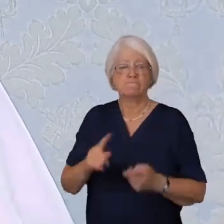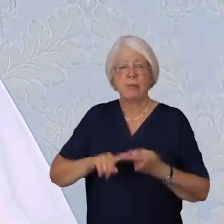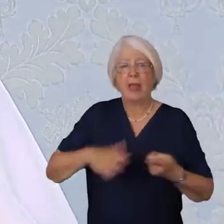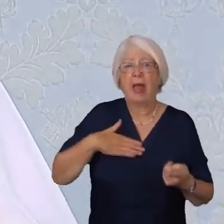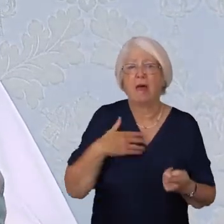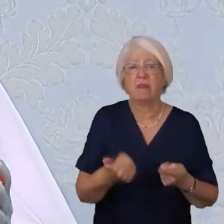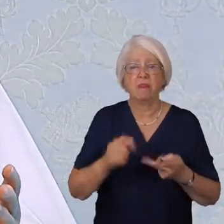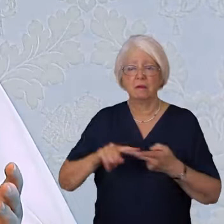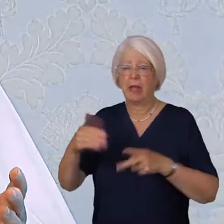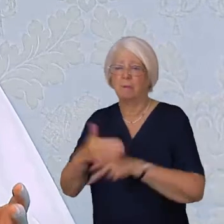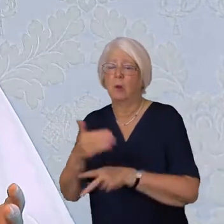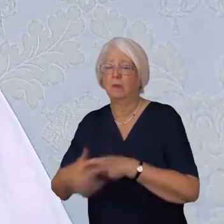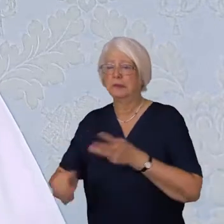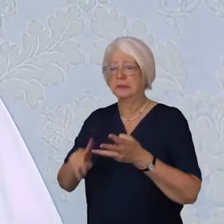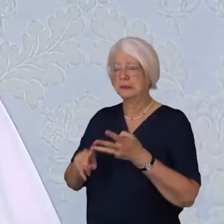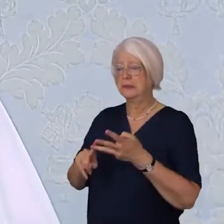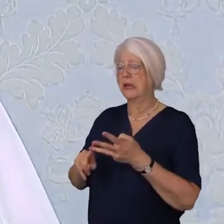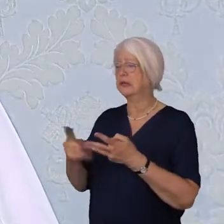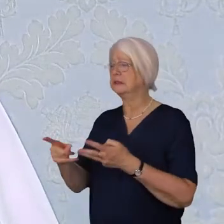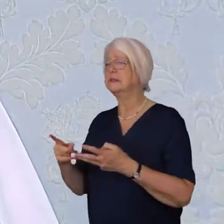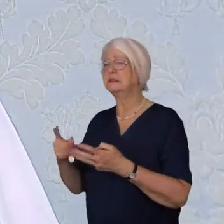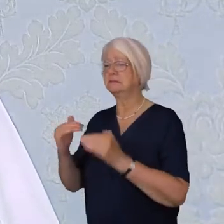lavoro, sull'eliminazione delle